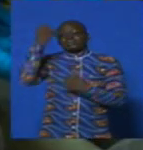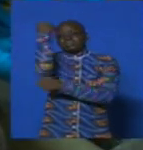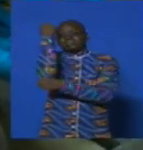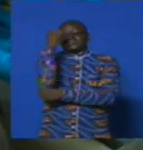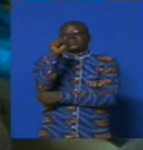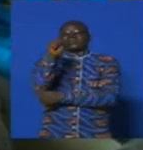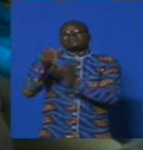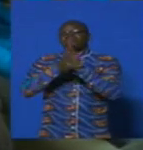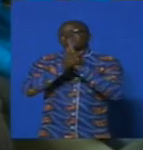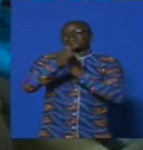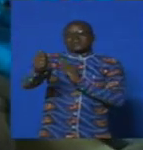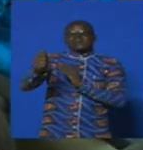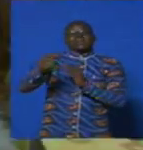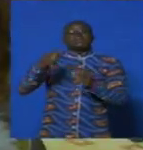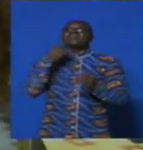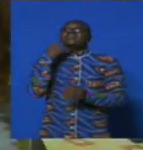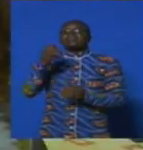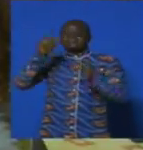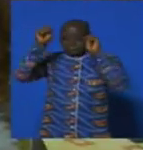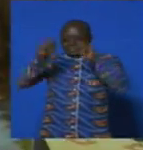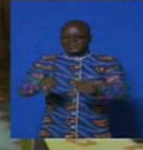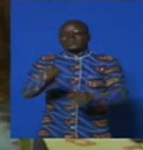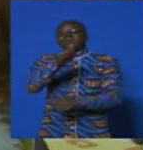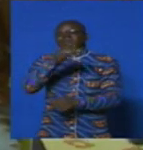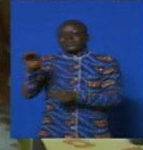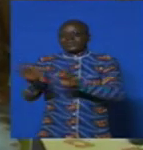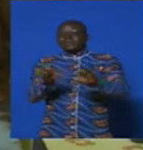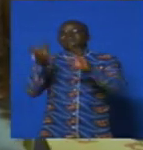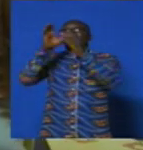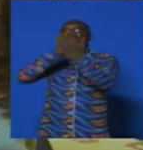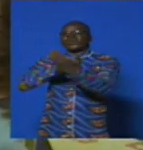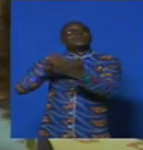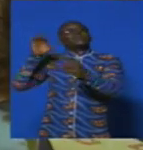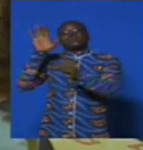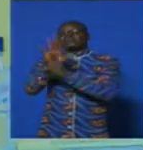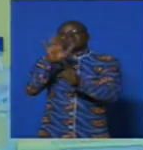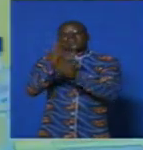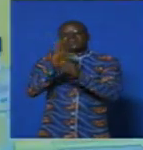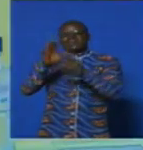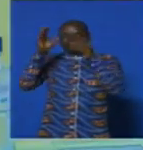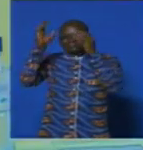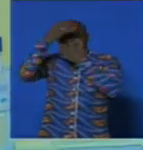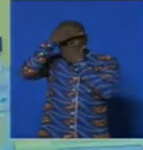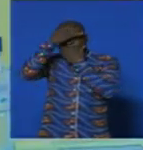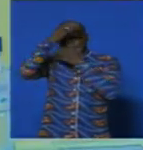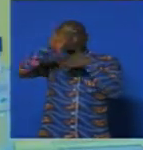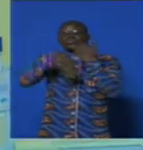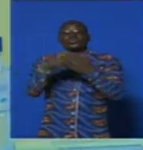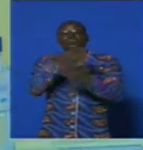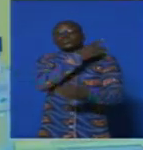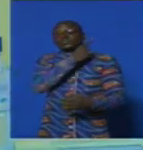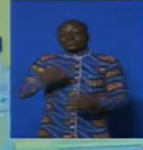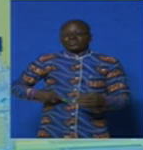qualifient d'incapacité du Burkina Faso à faire face aux multiples attaques terroristes. Tous les diplomates et autres experts